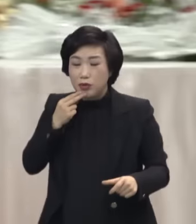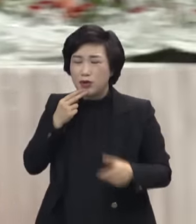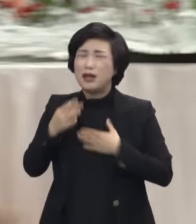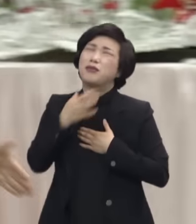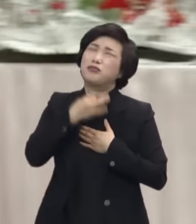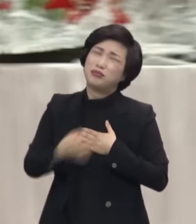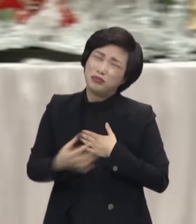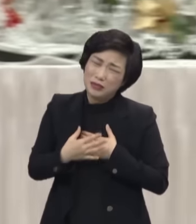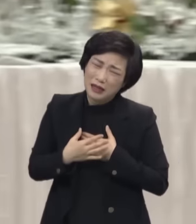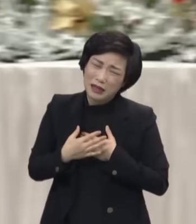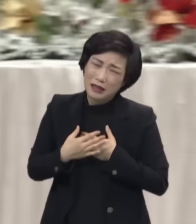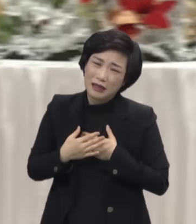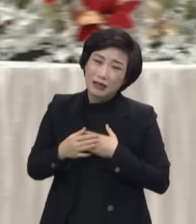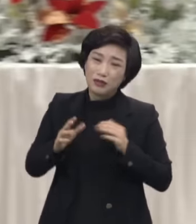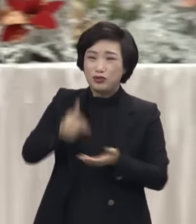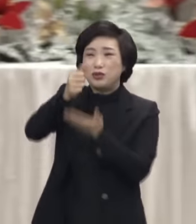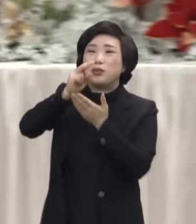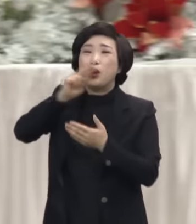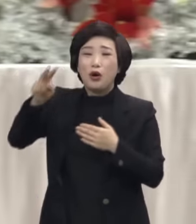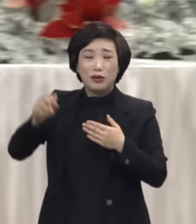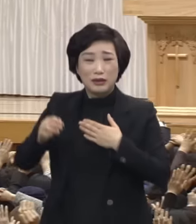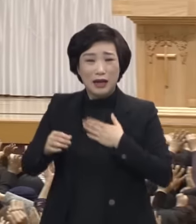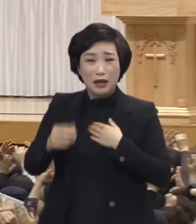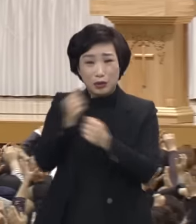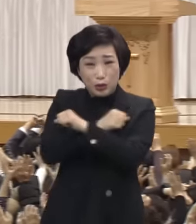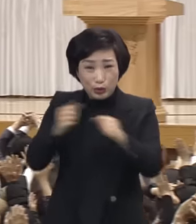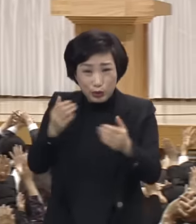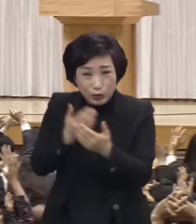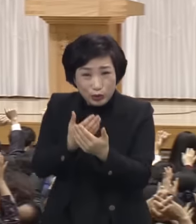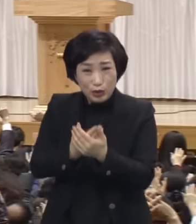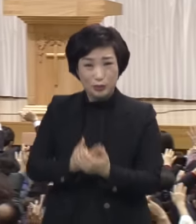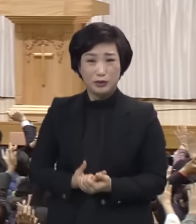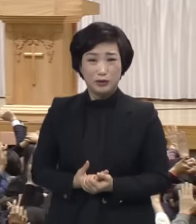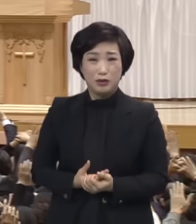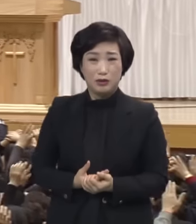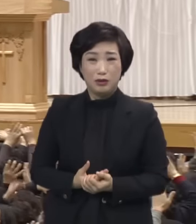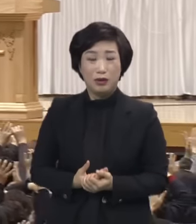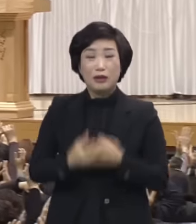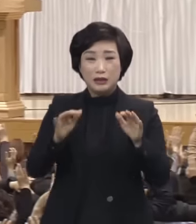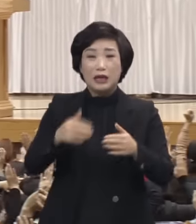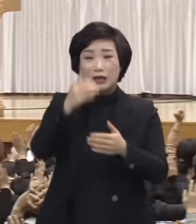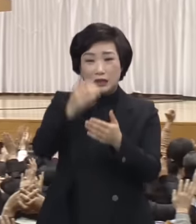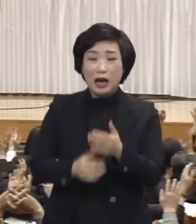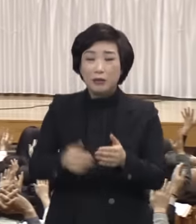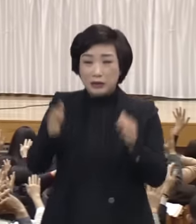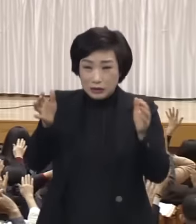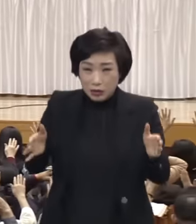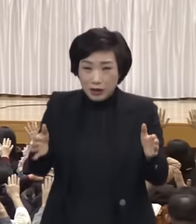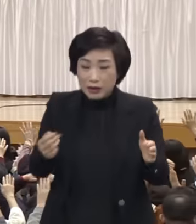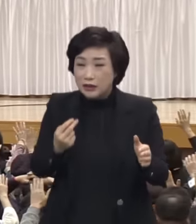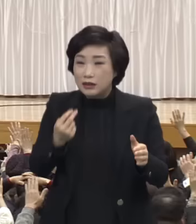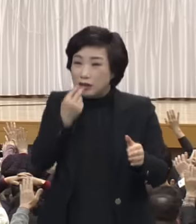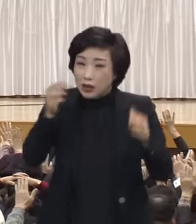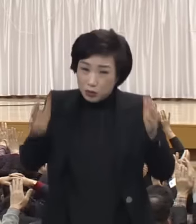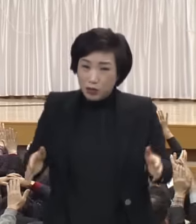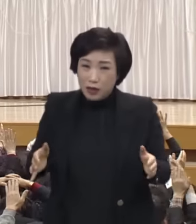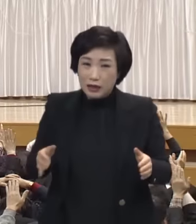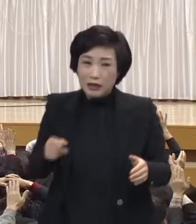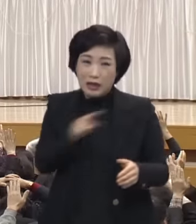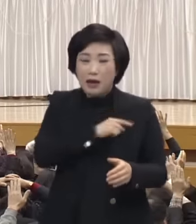없사오니 주여 나를 용서하소서. 남은 시간들은